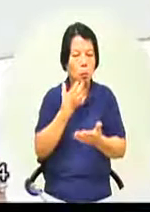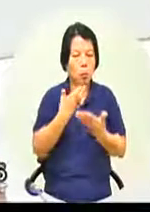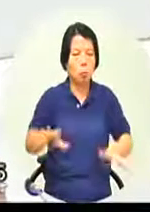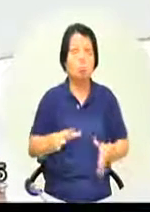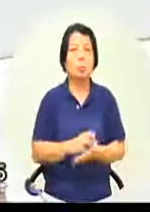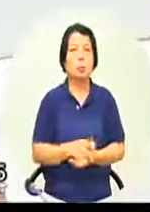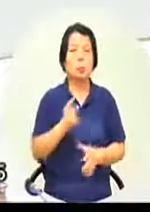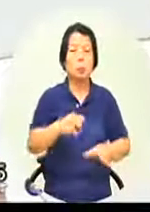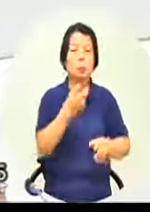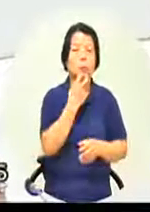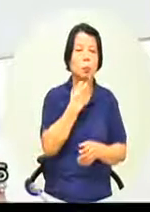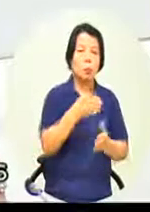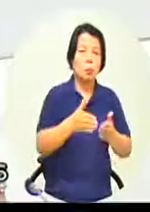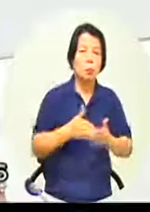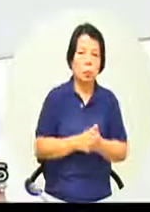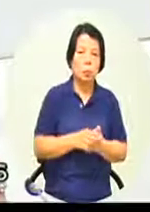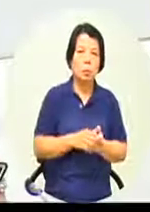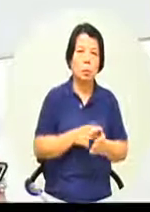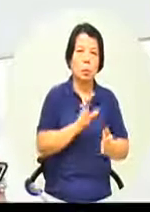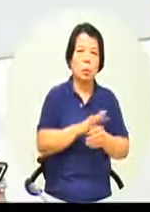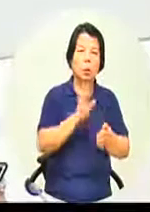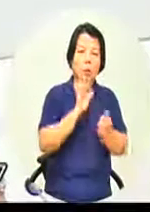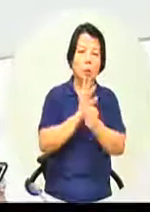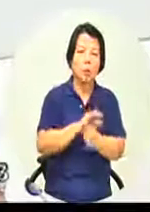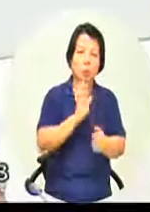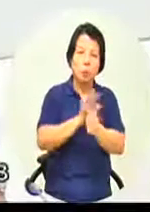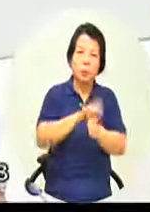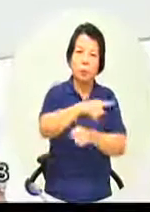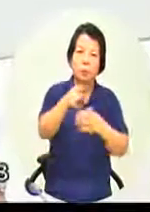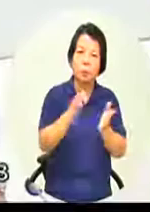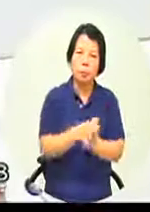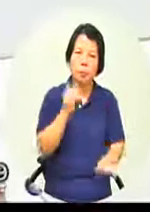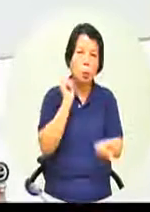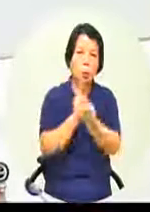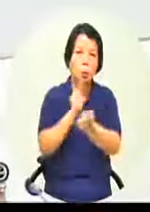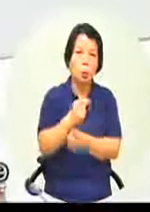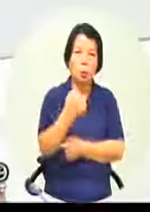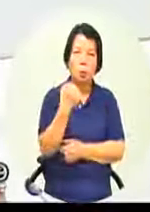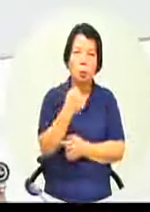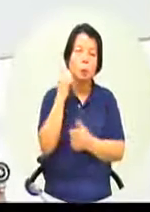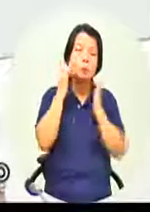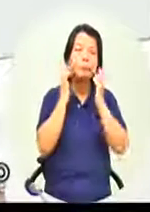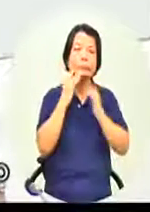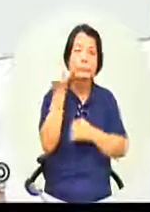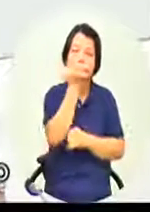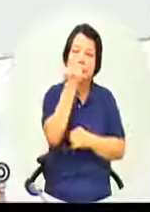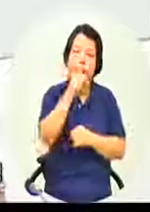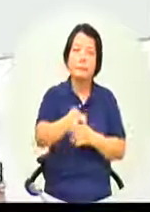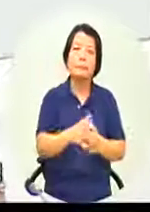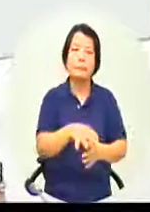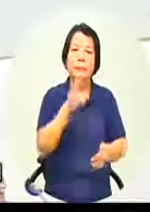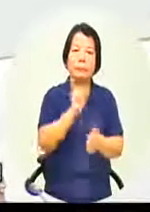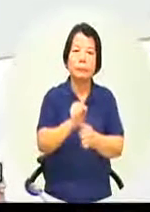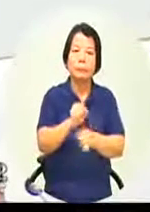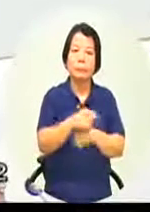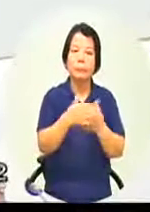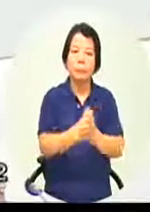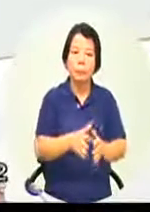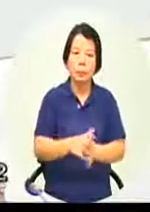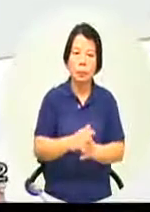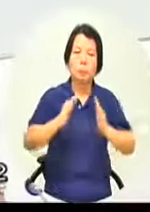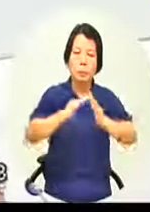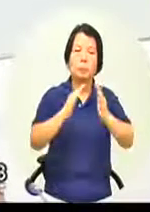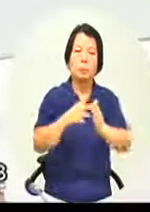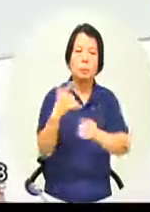现在中央已经出手在打击菜虫哦，那从地方政府要怎么做？ 我们是不是有可能率六都之